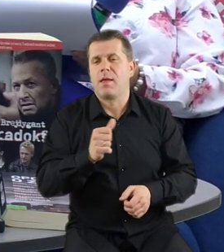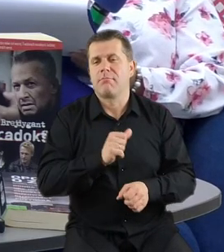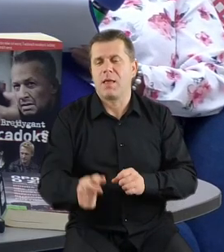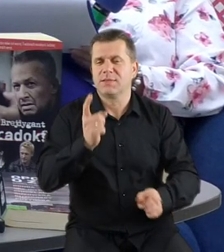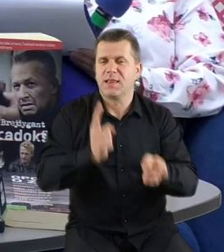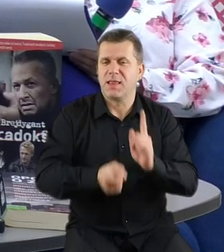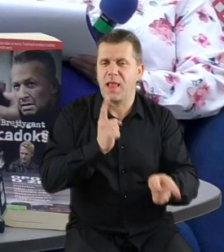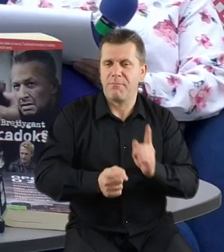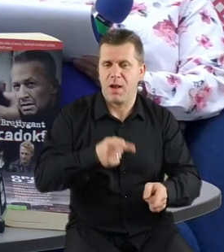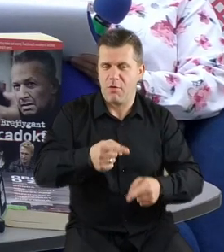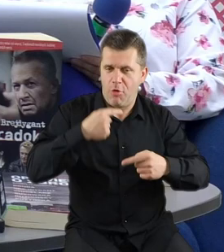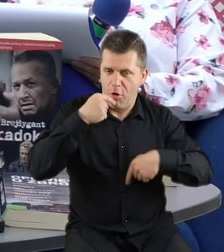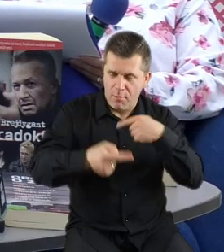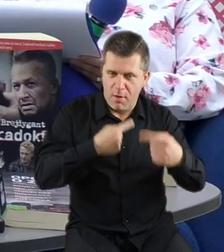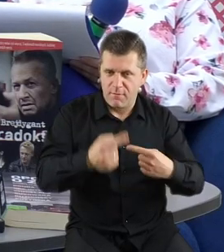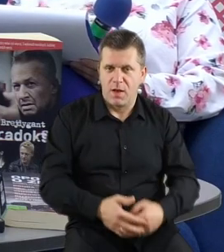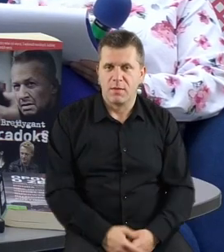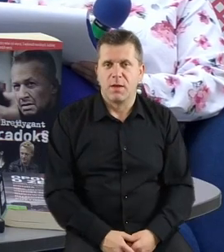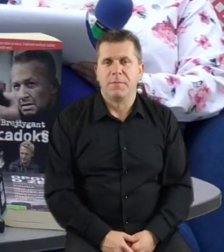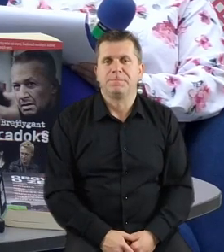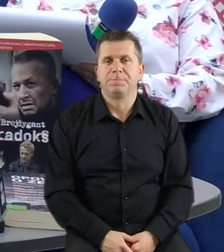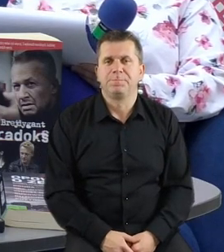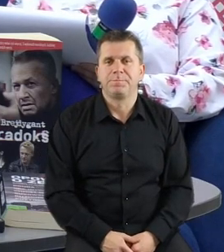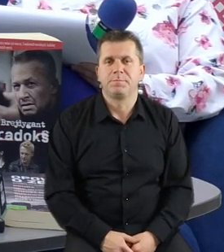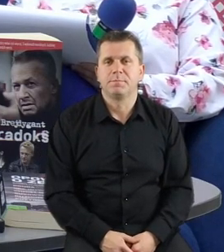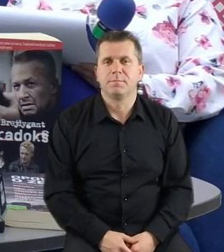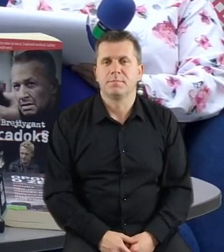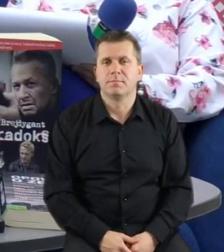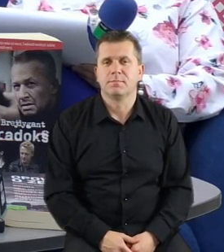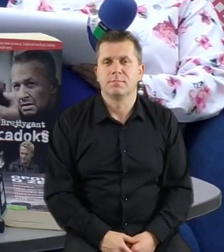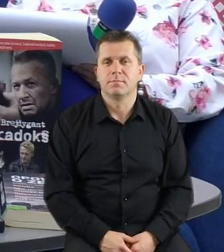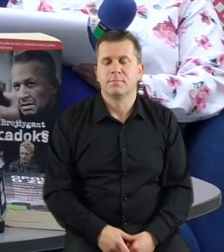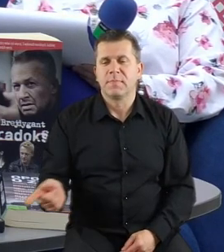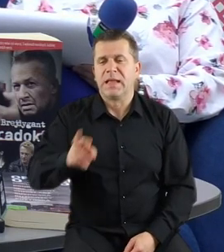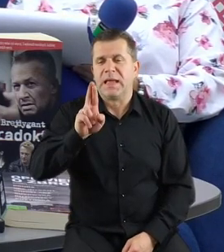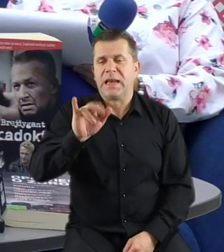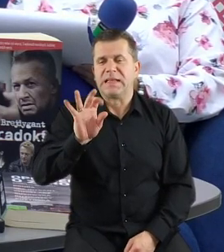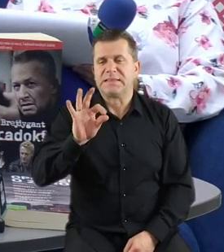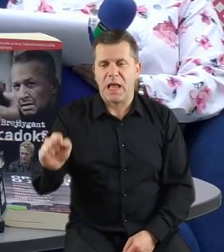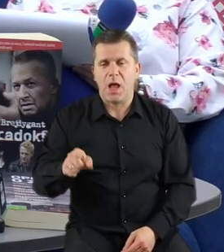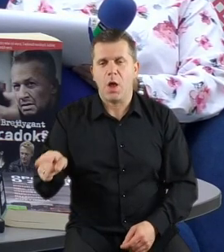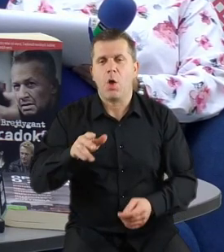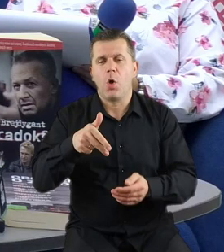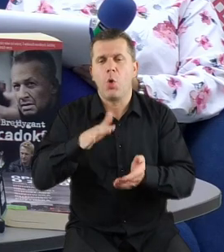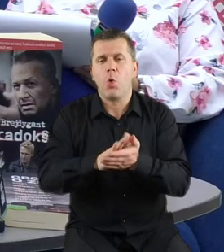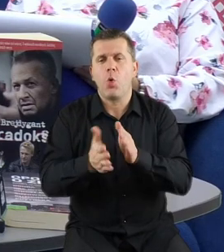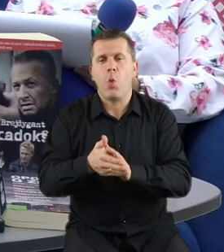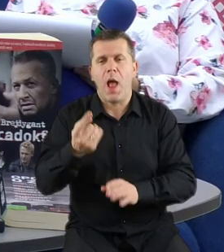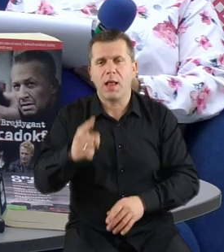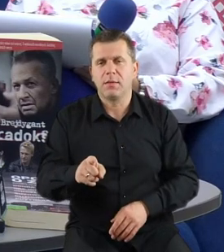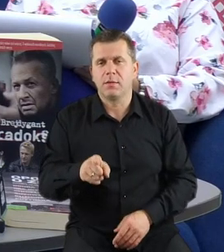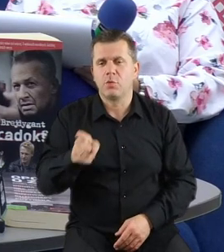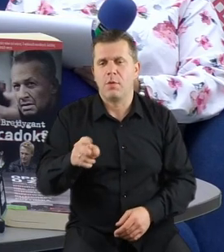jest dynamika opowiadania, aczkolwiek no, rysa układ to dość